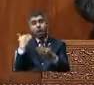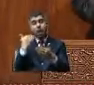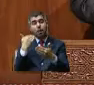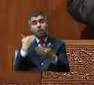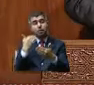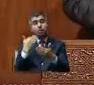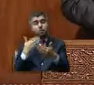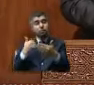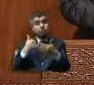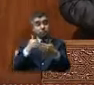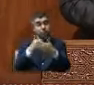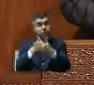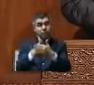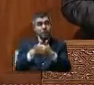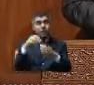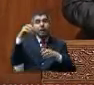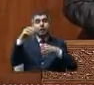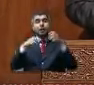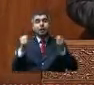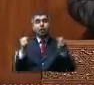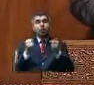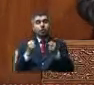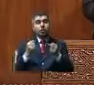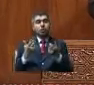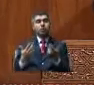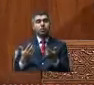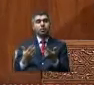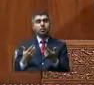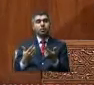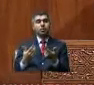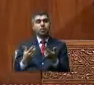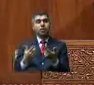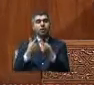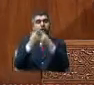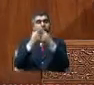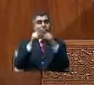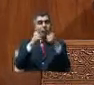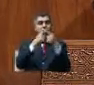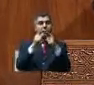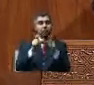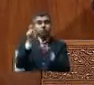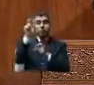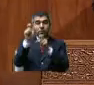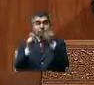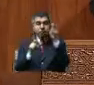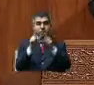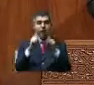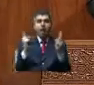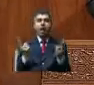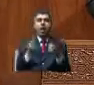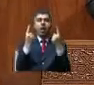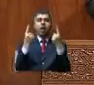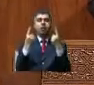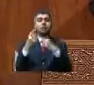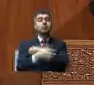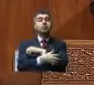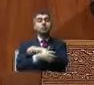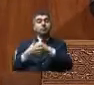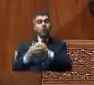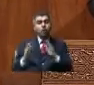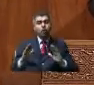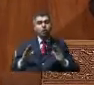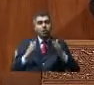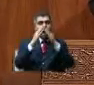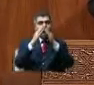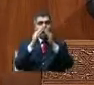مات مات في الثلج باش ما ياكلوهش الحيوانات. ولا المواطن المغربي العادي اللي ساكن في الجبل وساكن